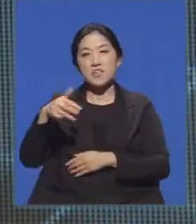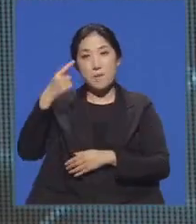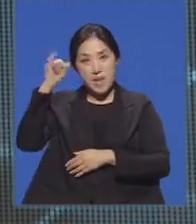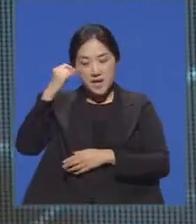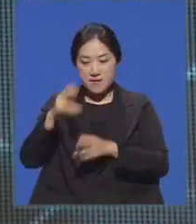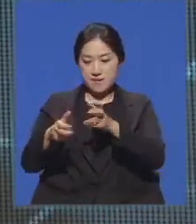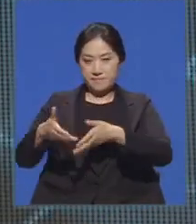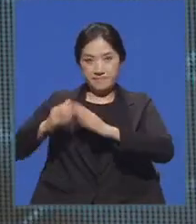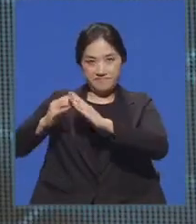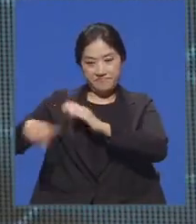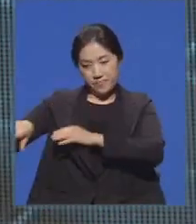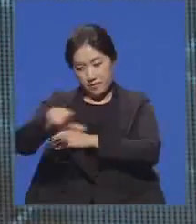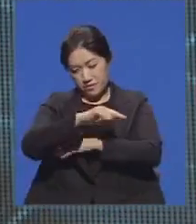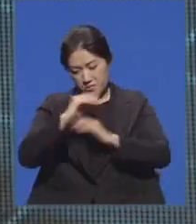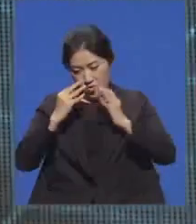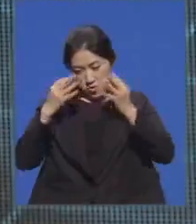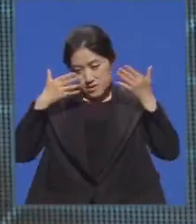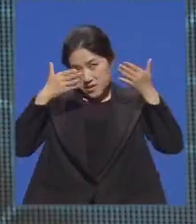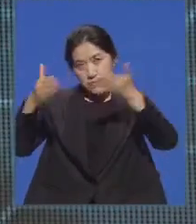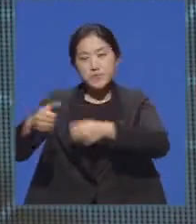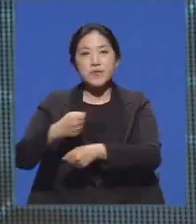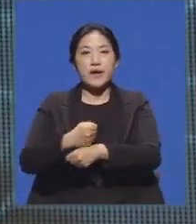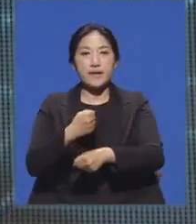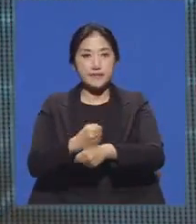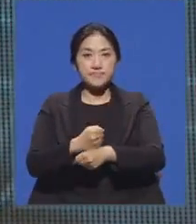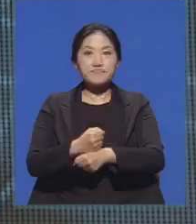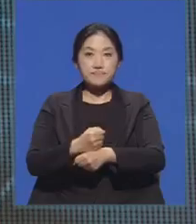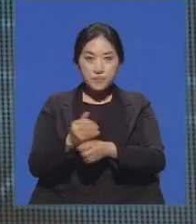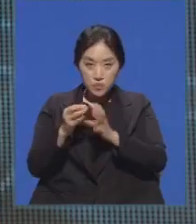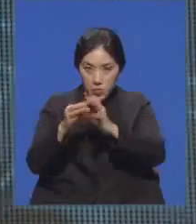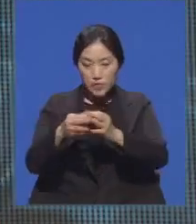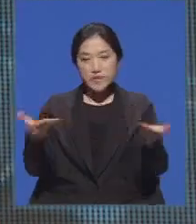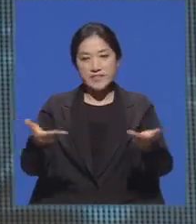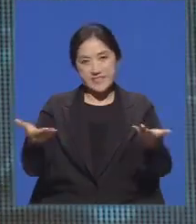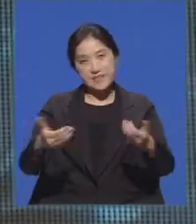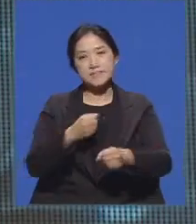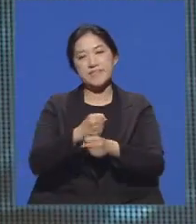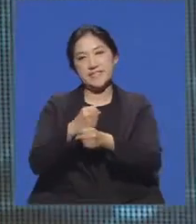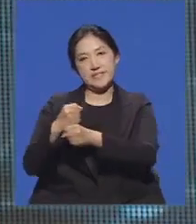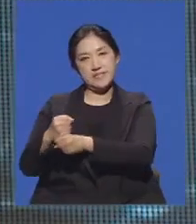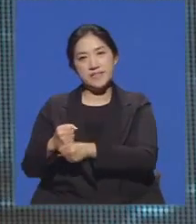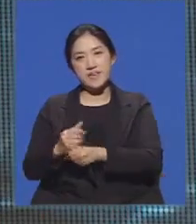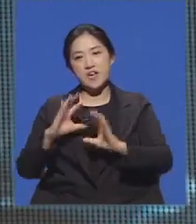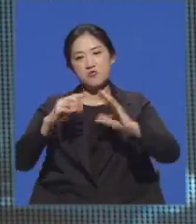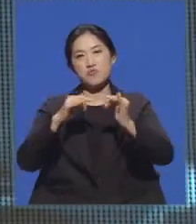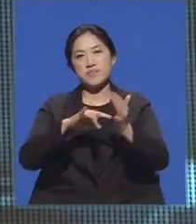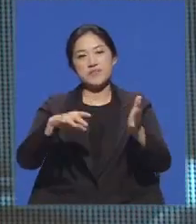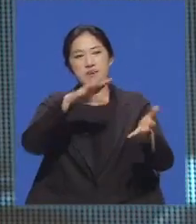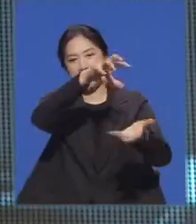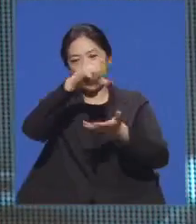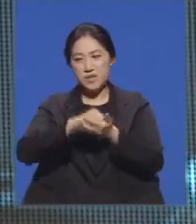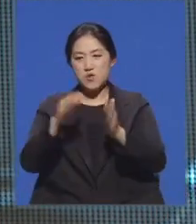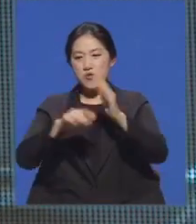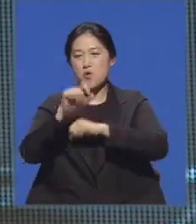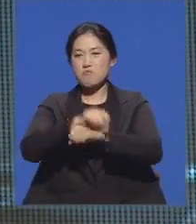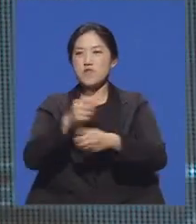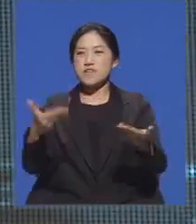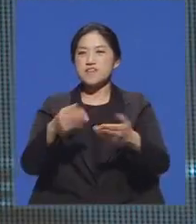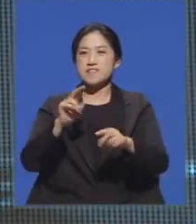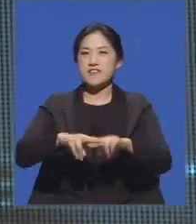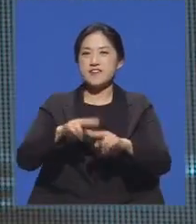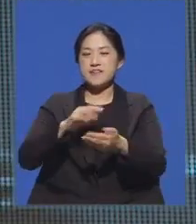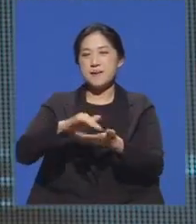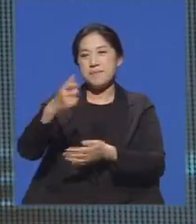모든 노력을 집중을 하겠습니다. 여기에서 일자리를 만들겠습니다. 국민 세금으로 공무원 일자리 81만